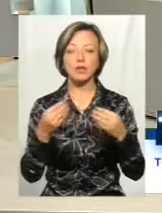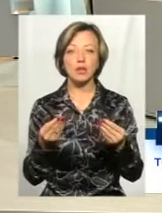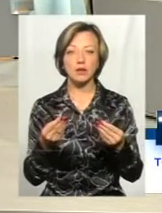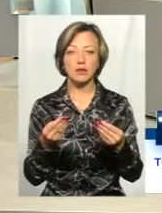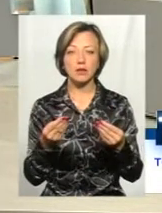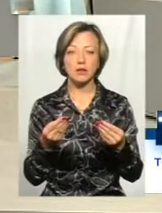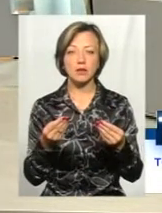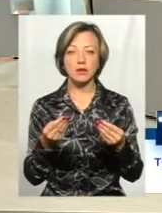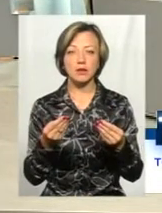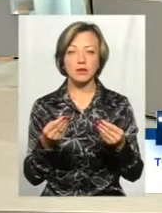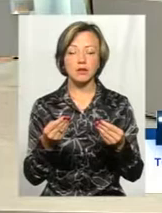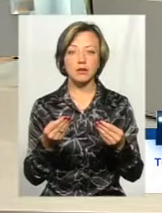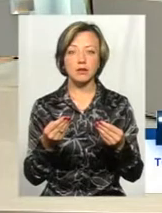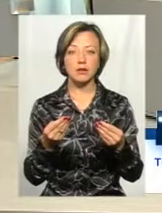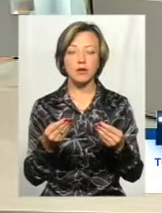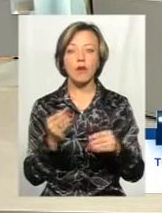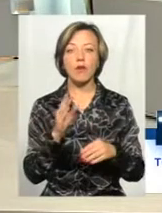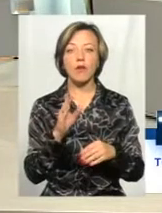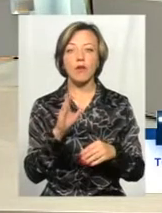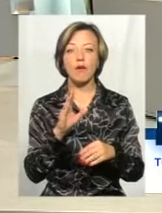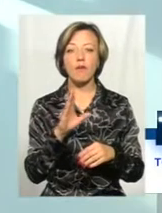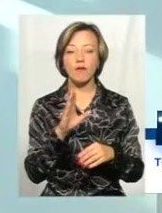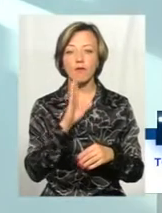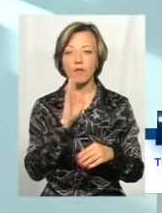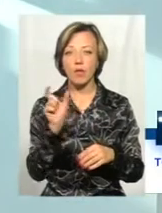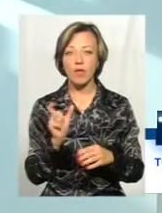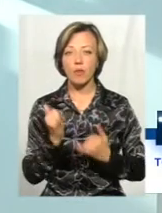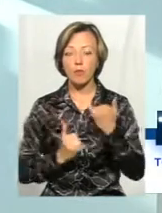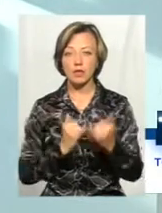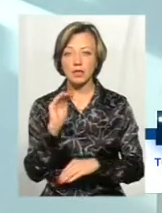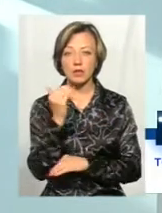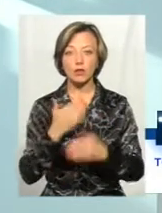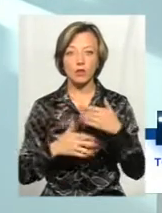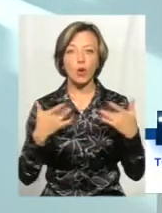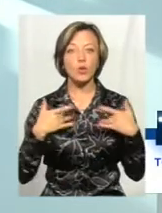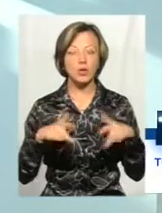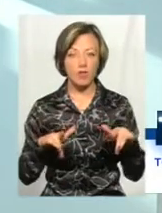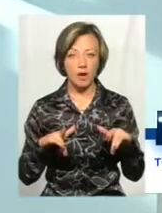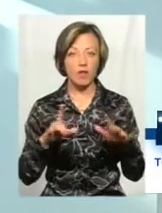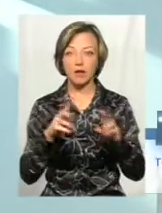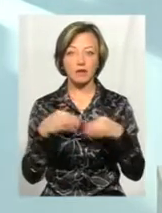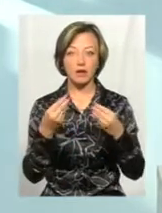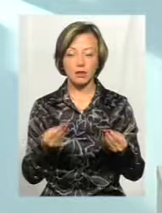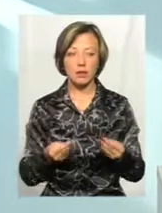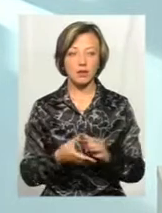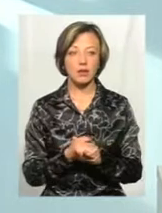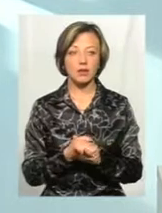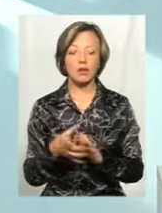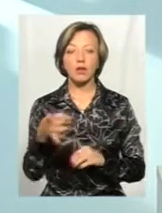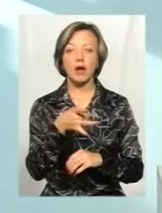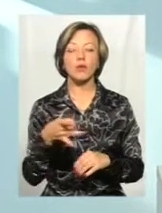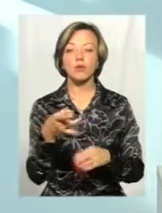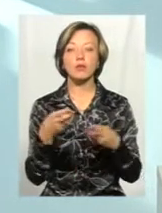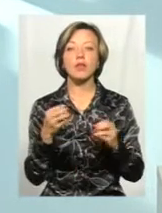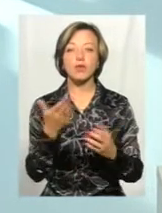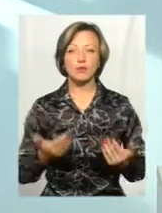не надали пай? Так. Да. Вона по уходу за дитиною інвалідом розрахувалась і не дали. А це який район?